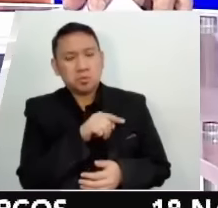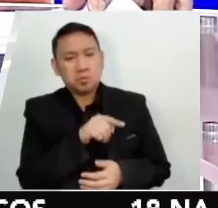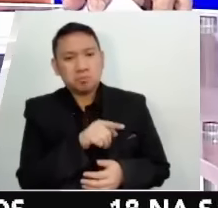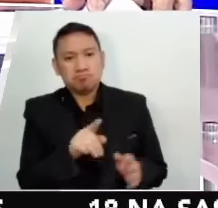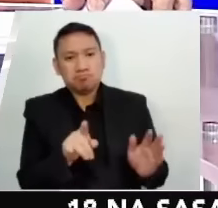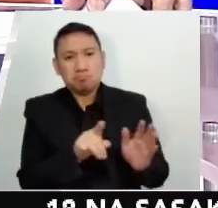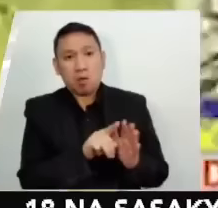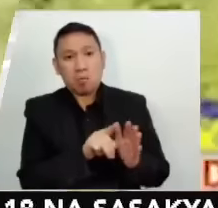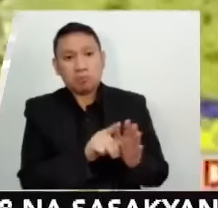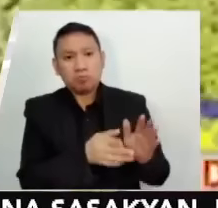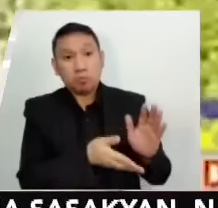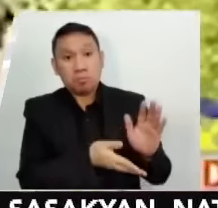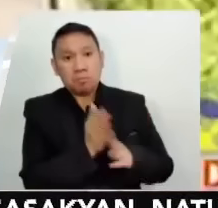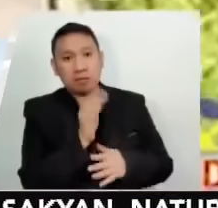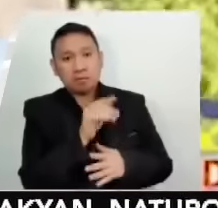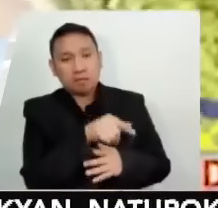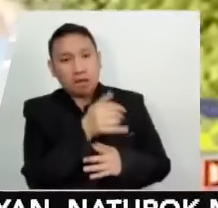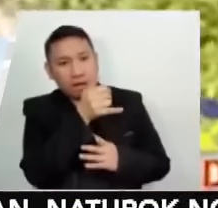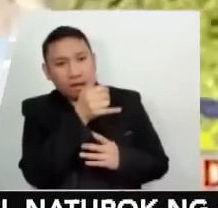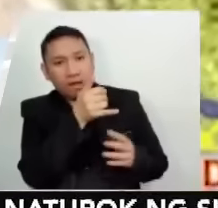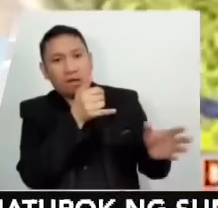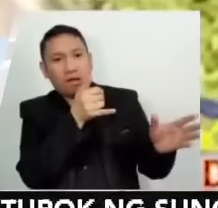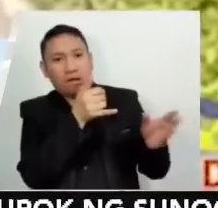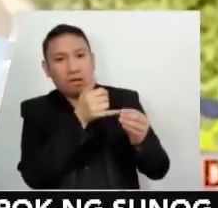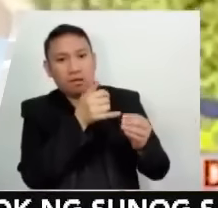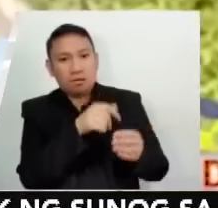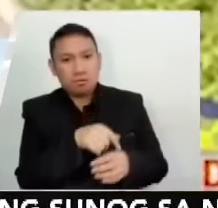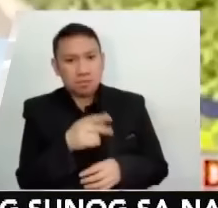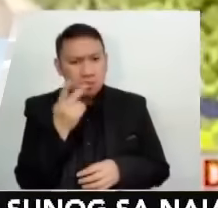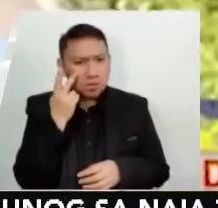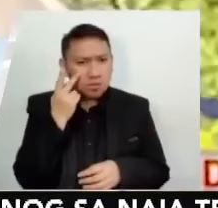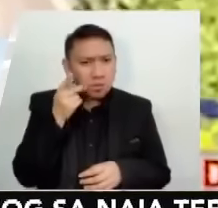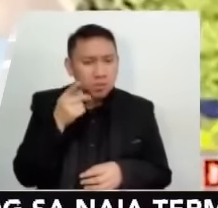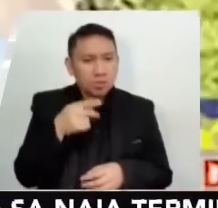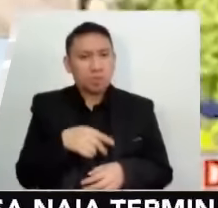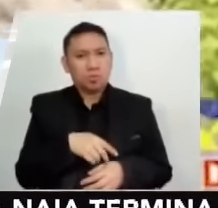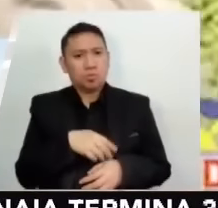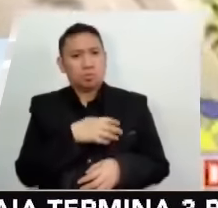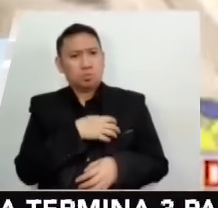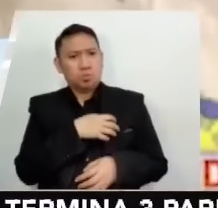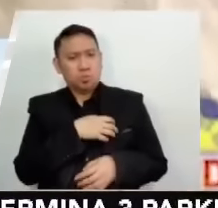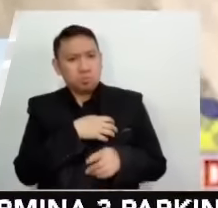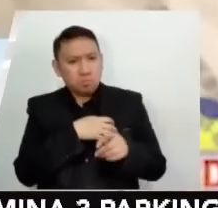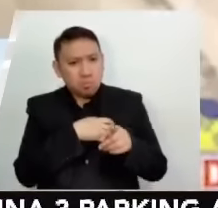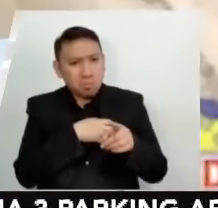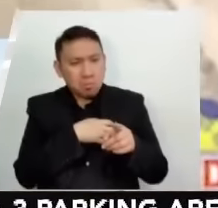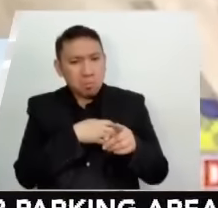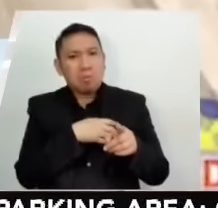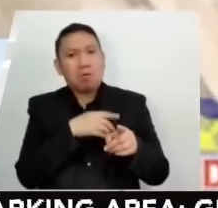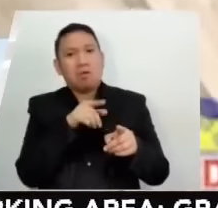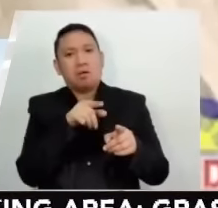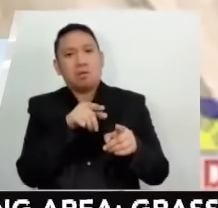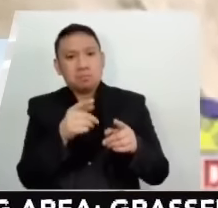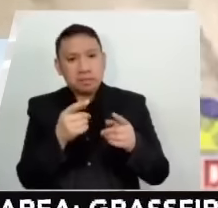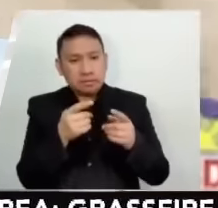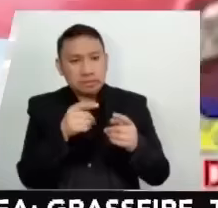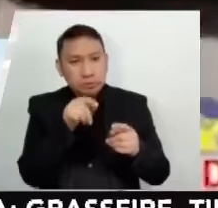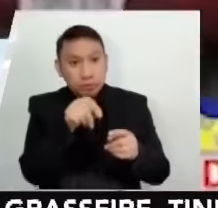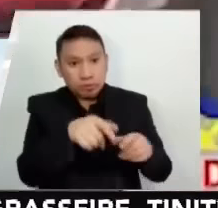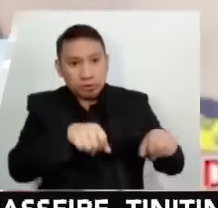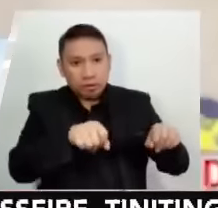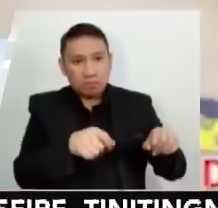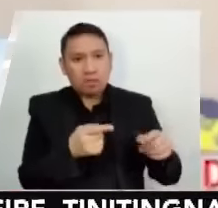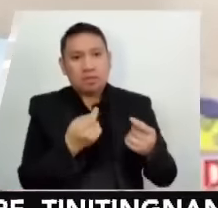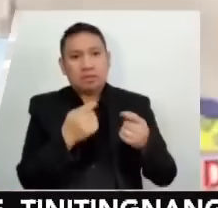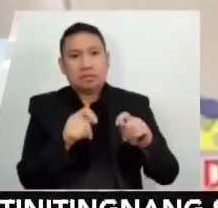busway sa video makitang sinita siya ng mga MMDA traffic enforcer pero sinubukan pa niyang tumakas tinangka